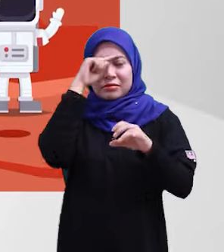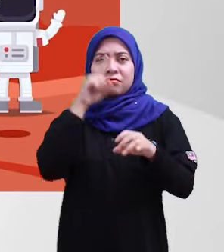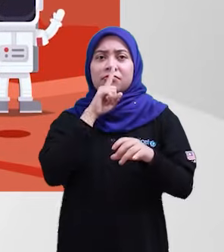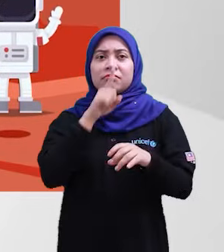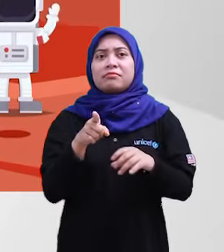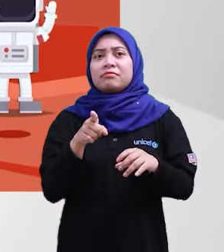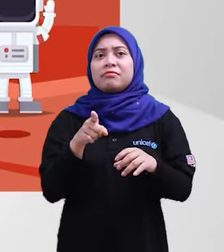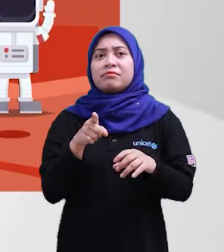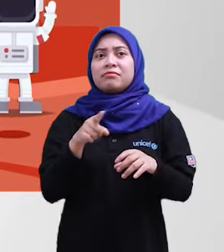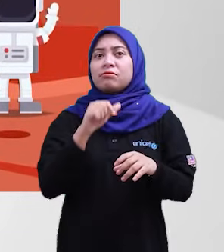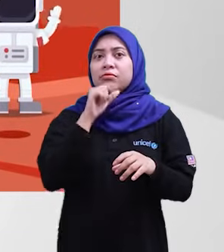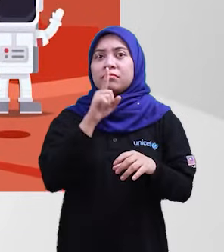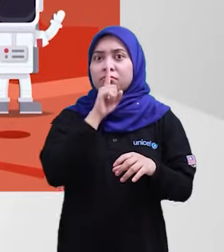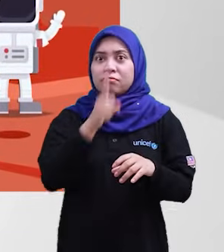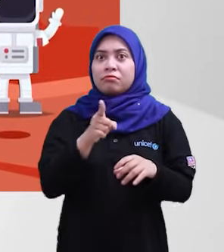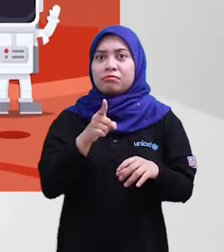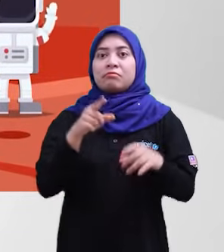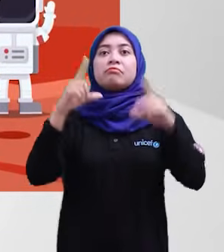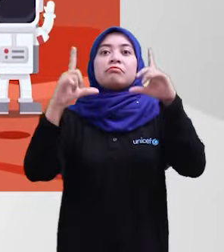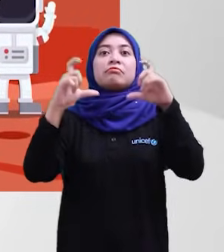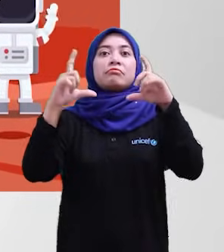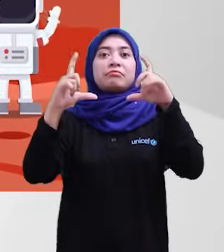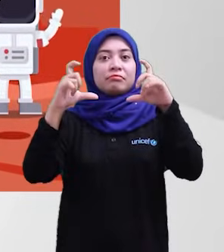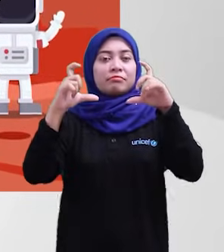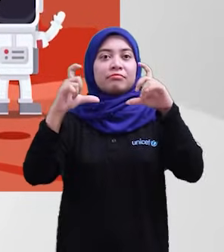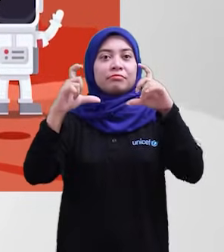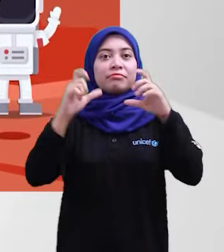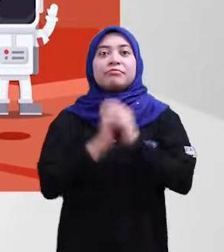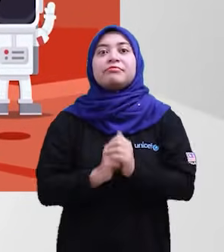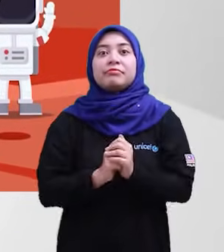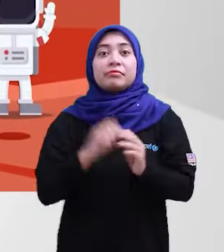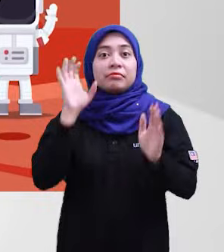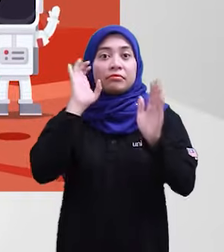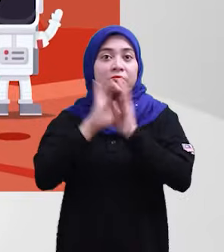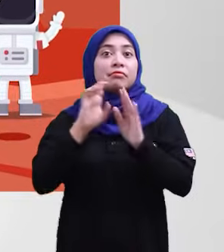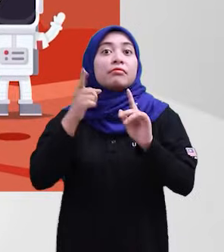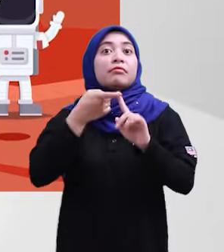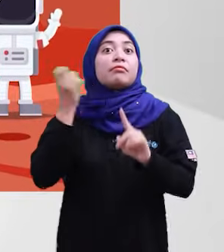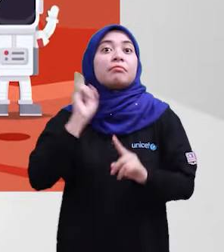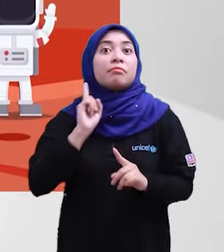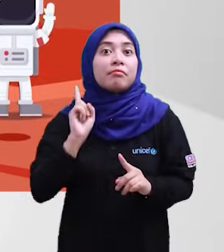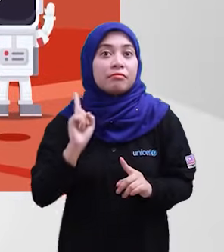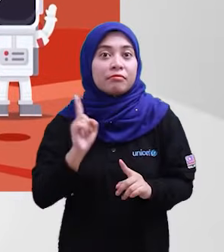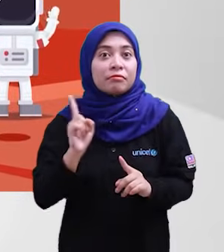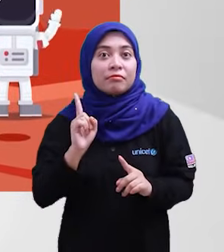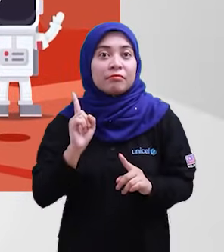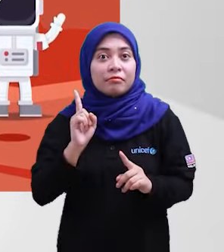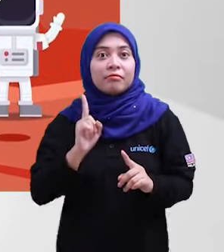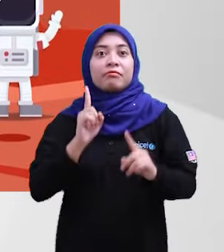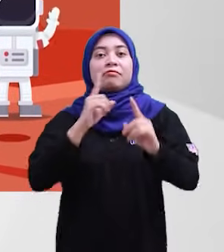ini sebenarnya bukanlah foto sebenar yang menggunakan kamera. Imej ini adalah hasil